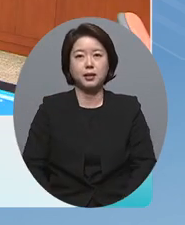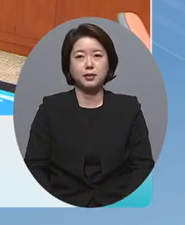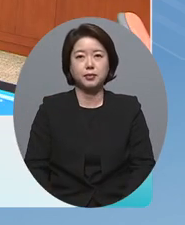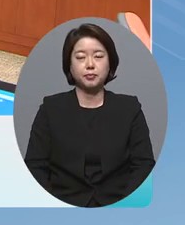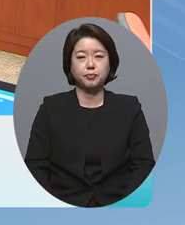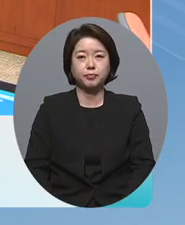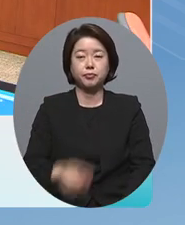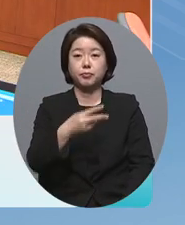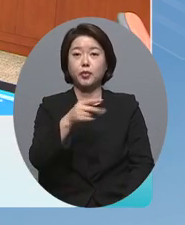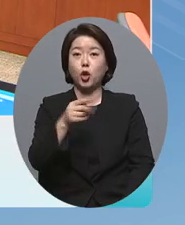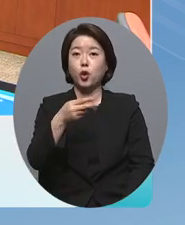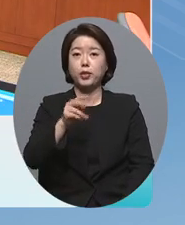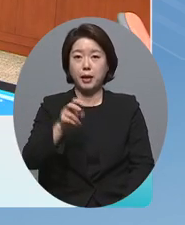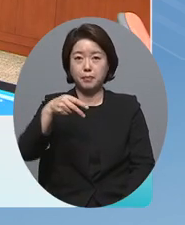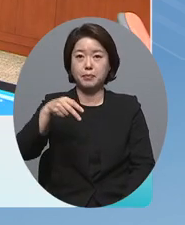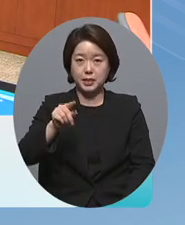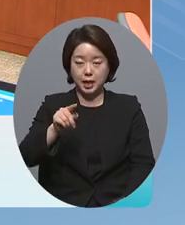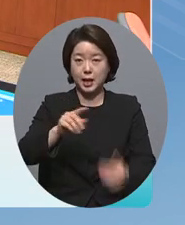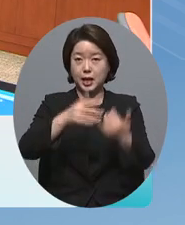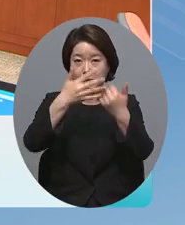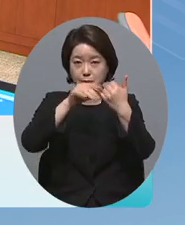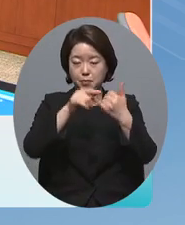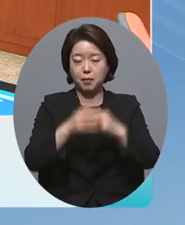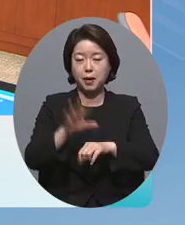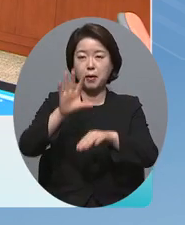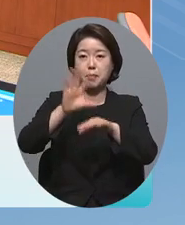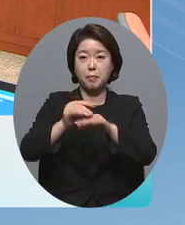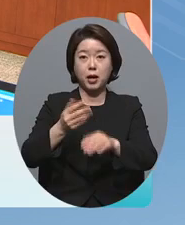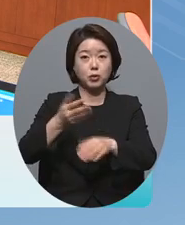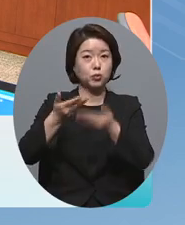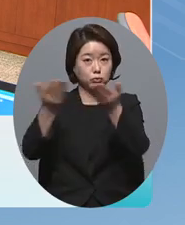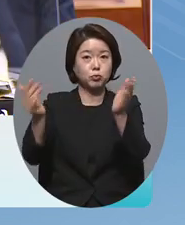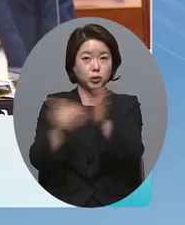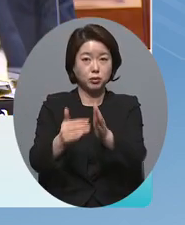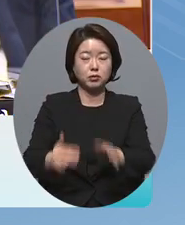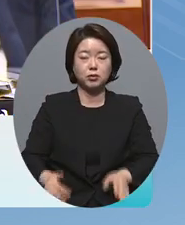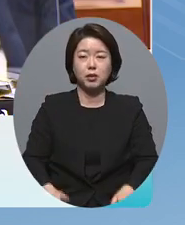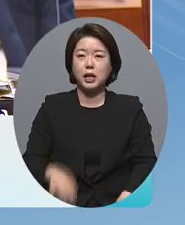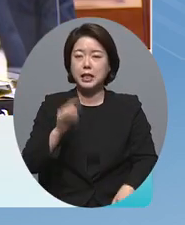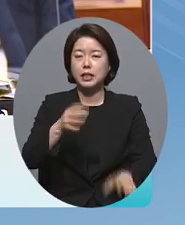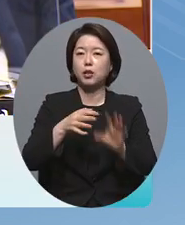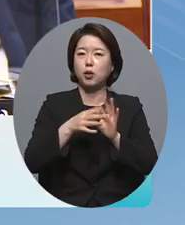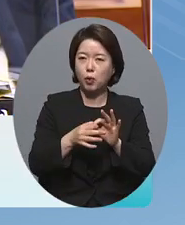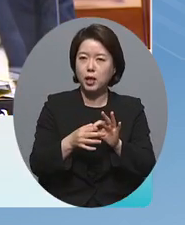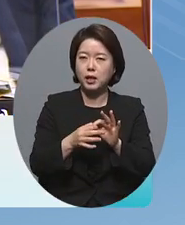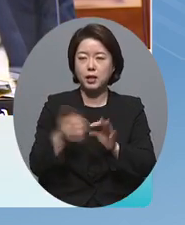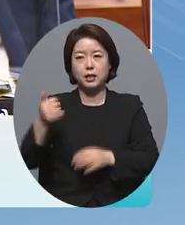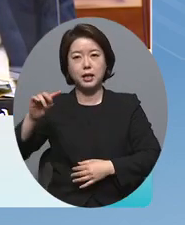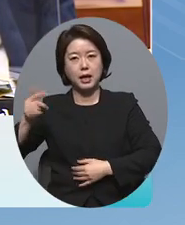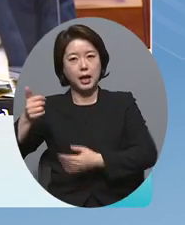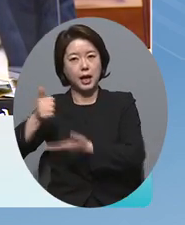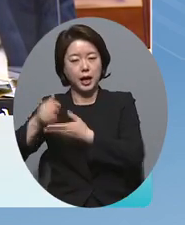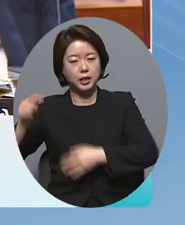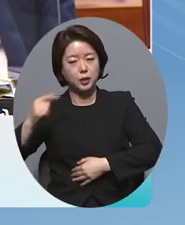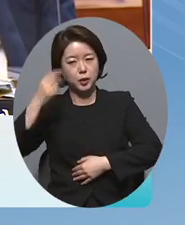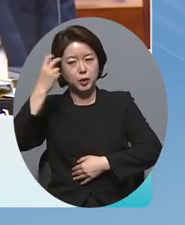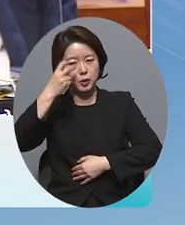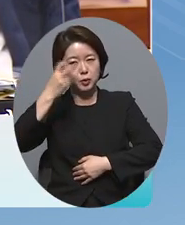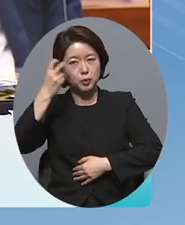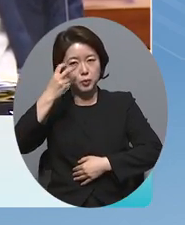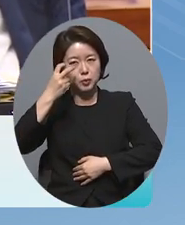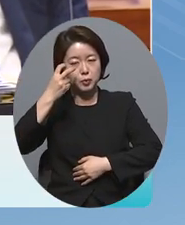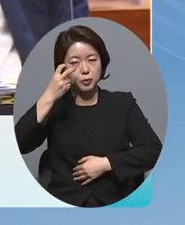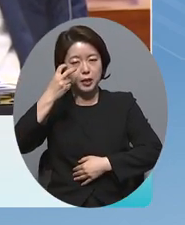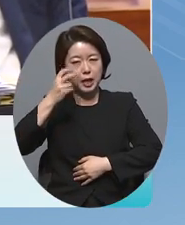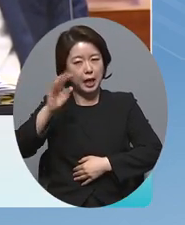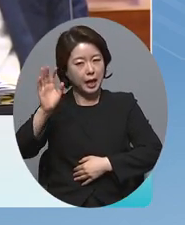그 더탐사가 이미 그 이것을 방송을 했기 때문에 이것과 관련해서 한동훈 장관이 수사를 안 할